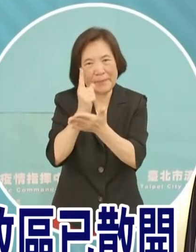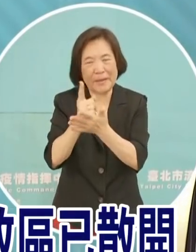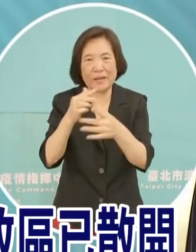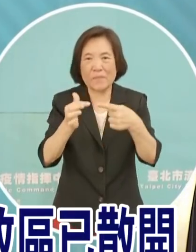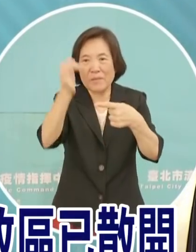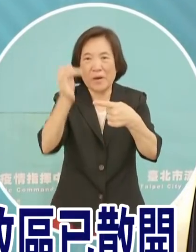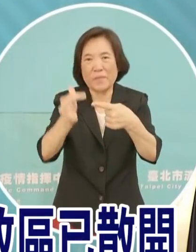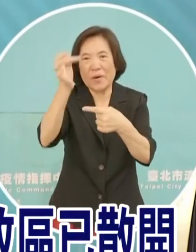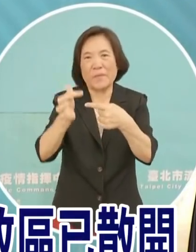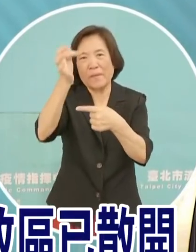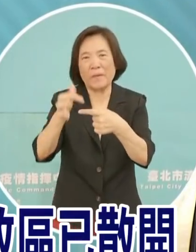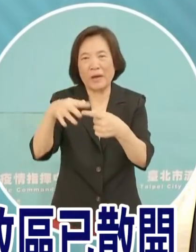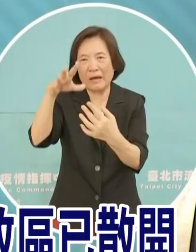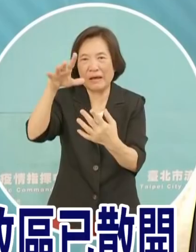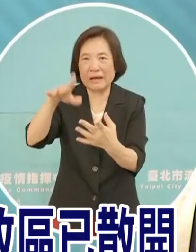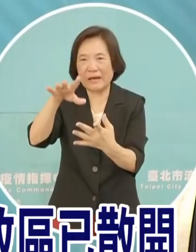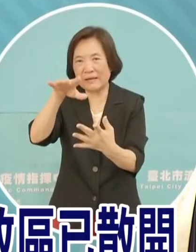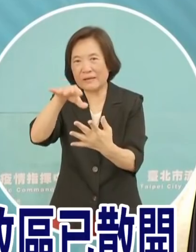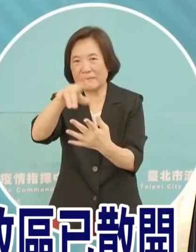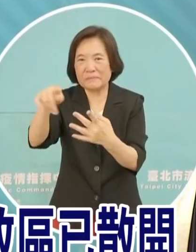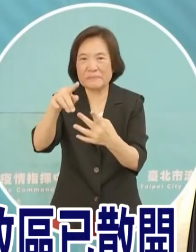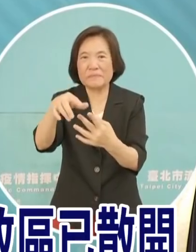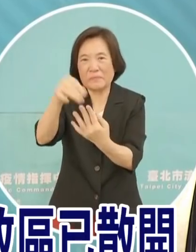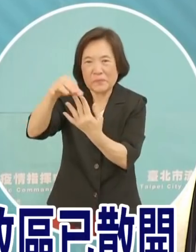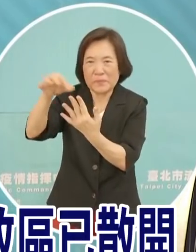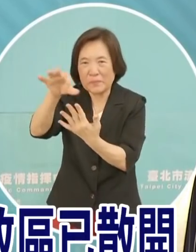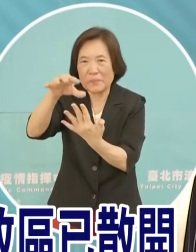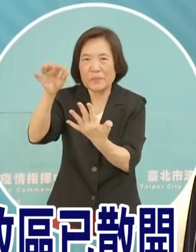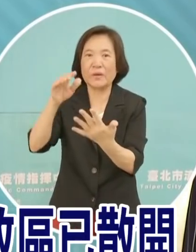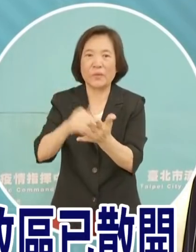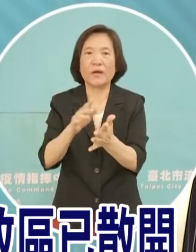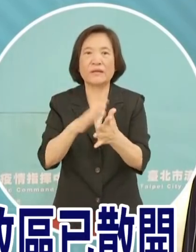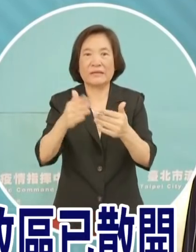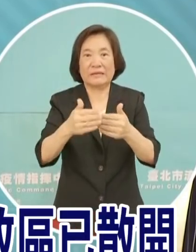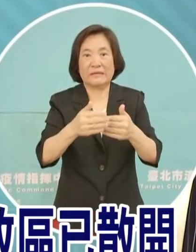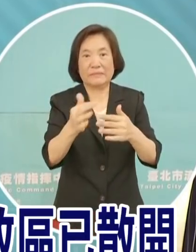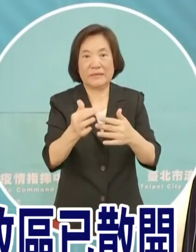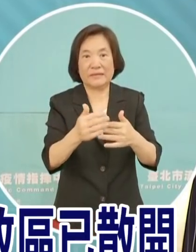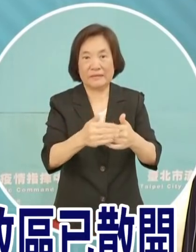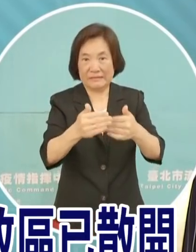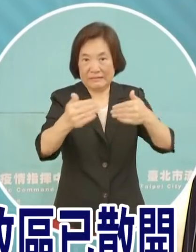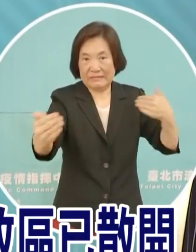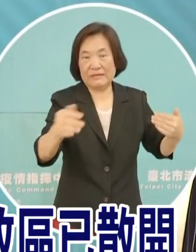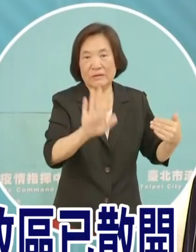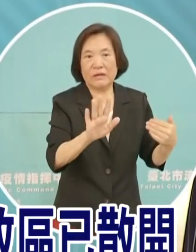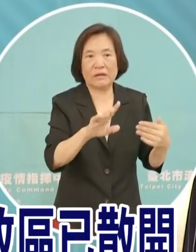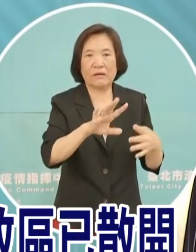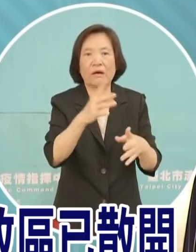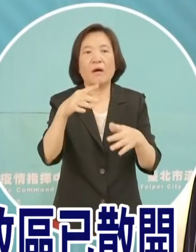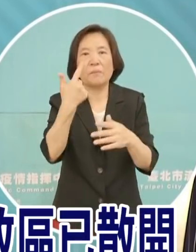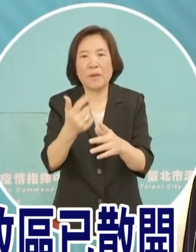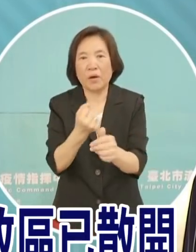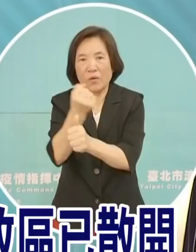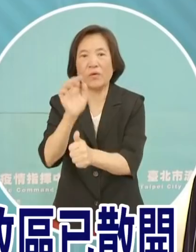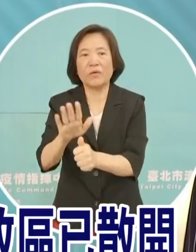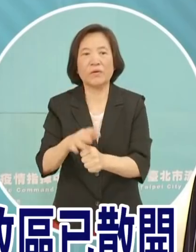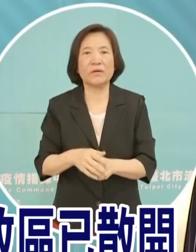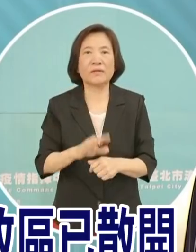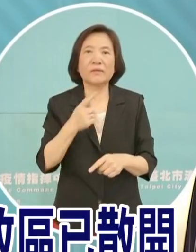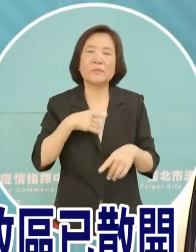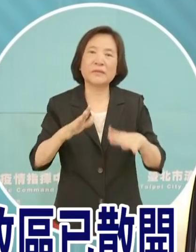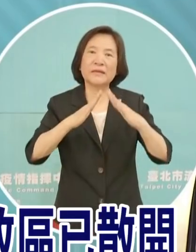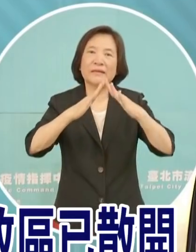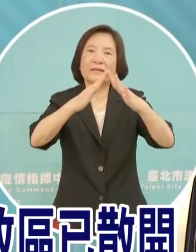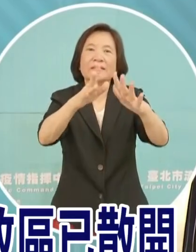阳性的检出来啊，给它隔离，那所以这地方慢慢就会控制的。那可是毕竟哦，我们在首都生活圈，你知